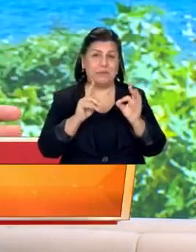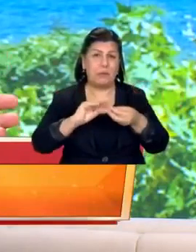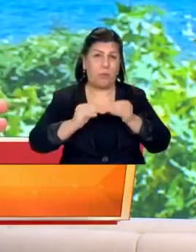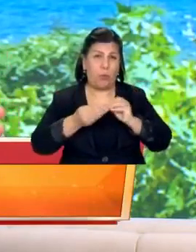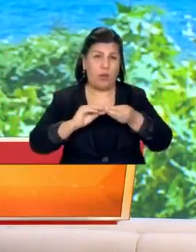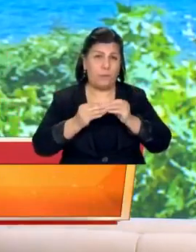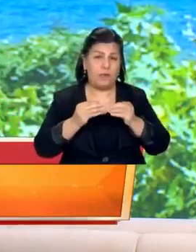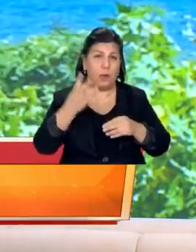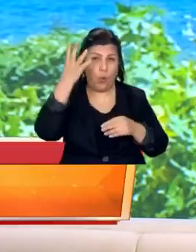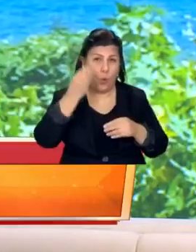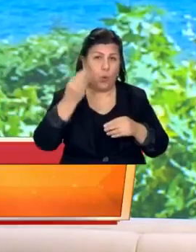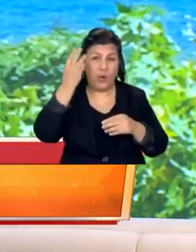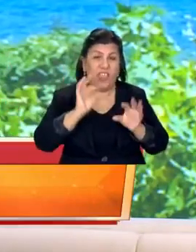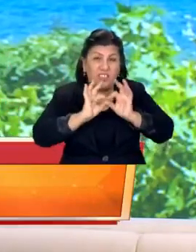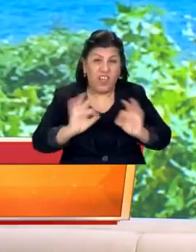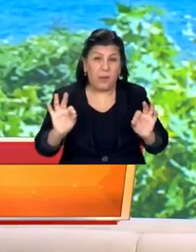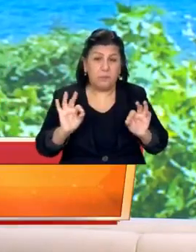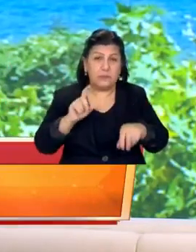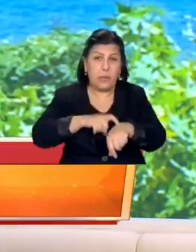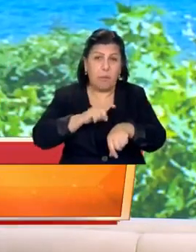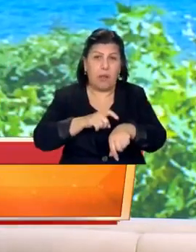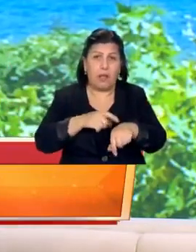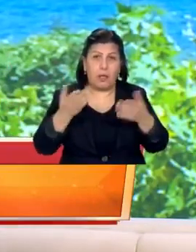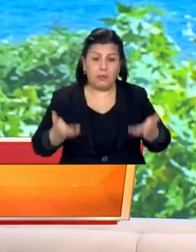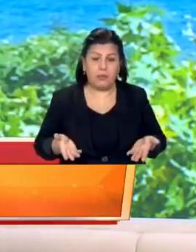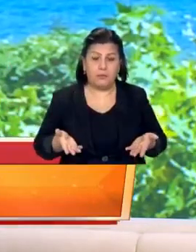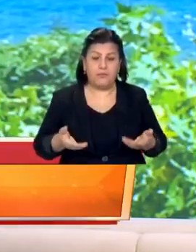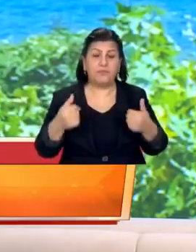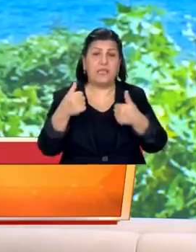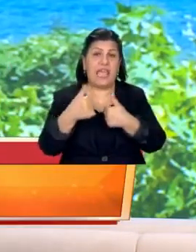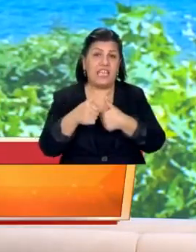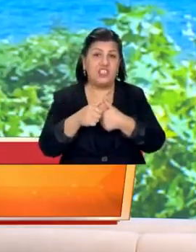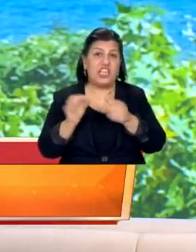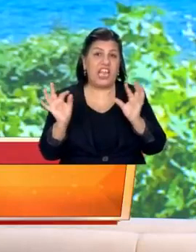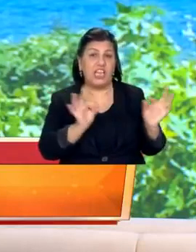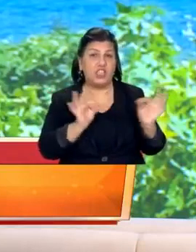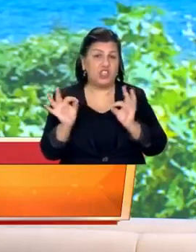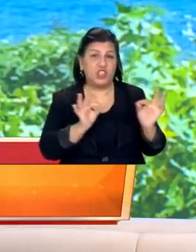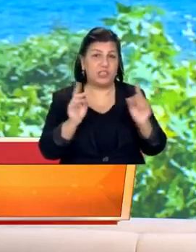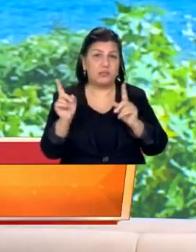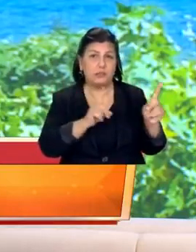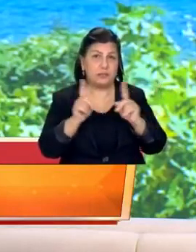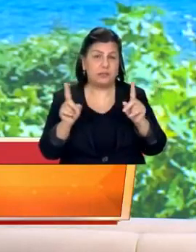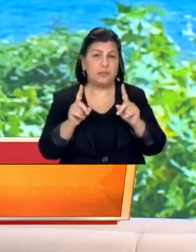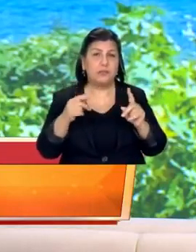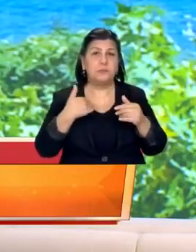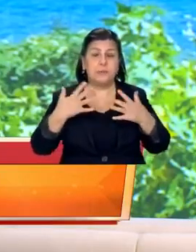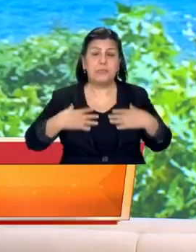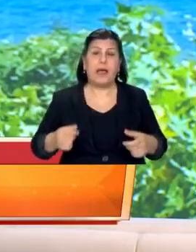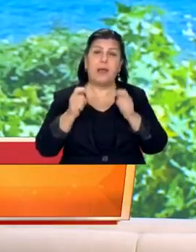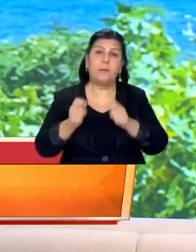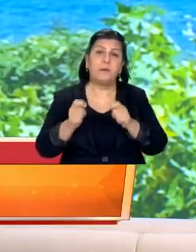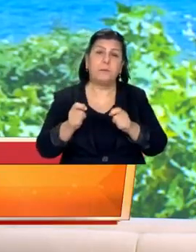meseleyi öğrenmenin tam zamanı şimdi eş ilişkilerinde bizim terapilerde